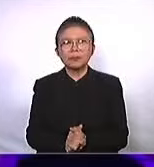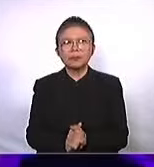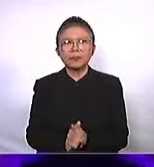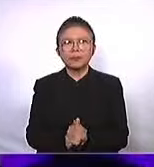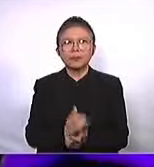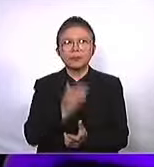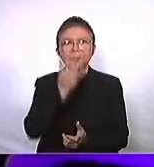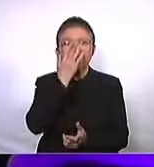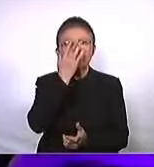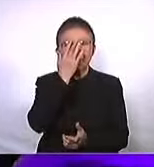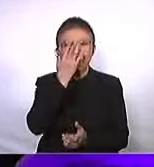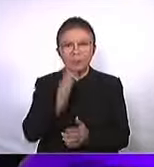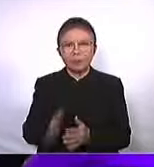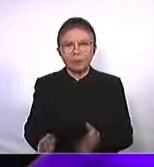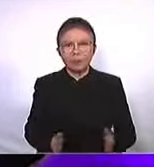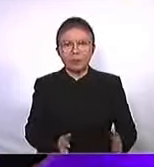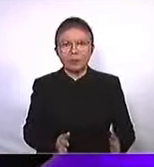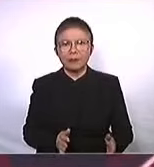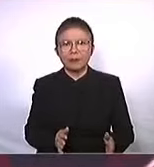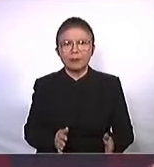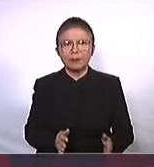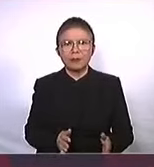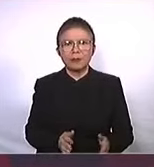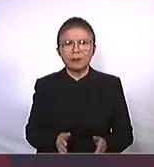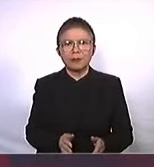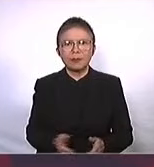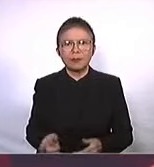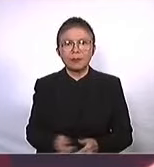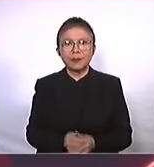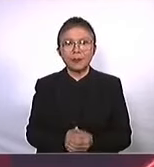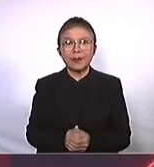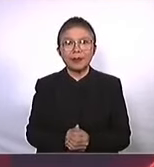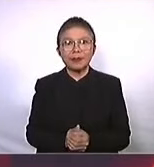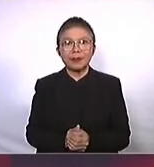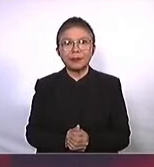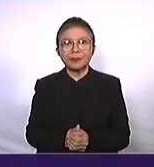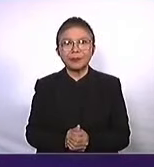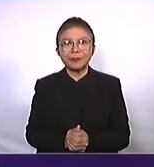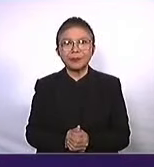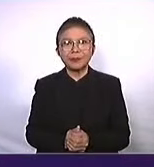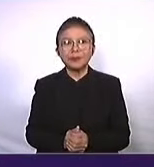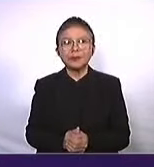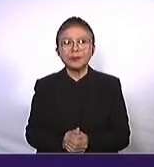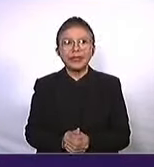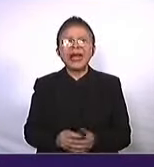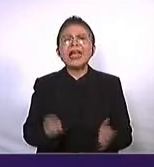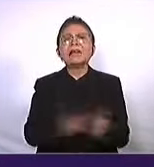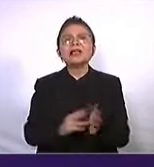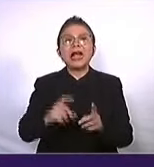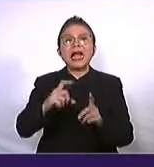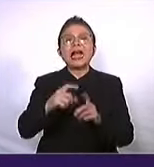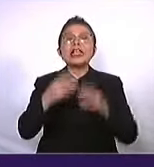Baik. Kami kembalikan ke Pak Mahfud untuk menanggapi. Ya. Baik, terima kasih. Ini masalah